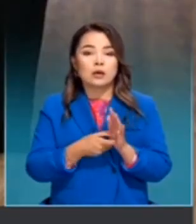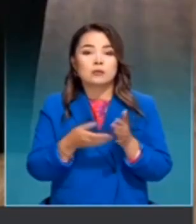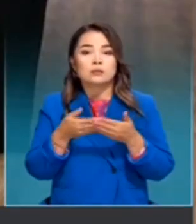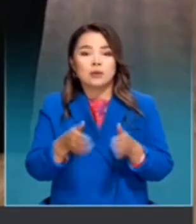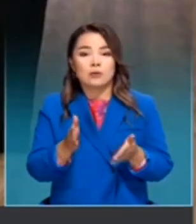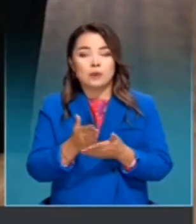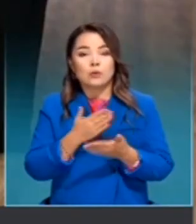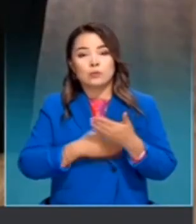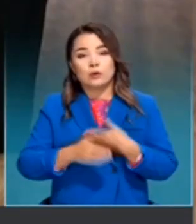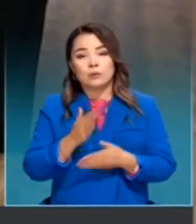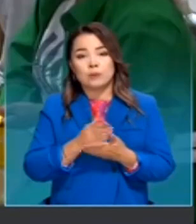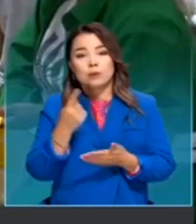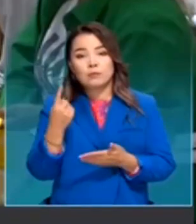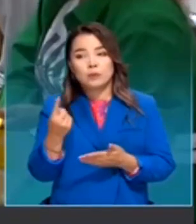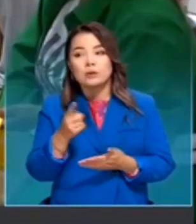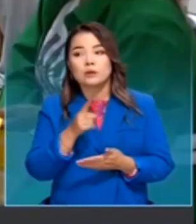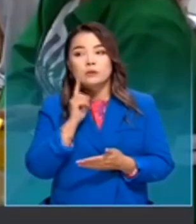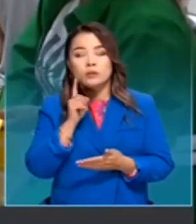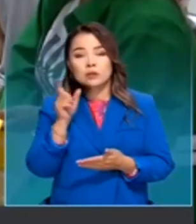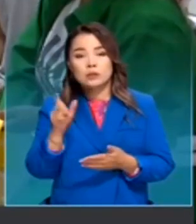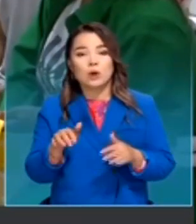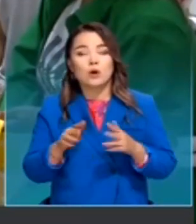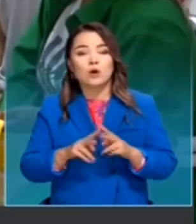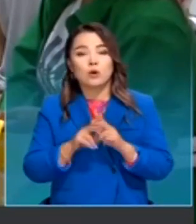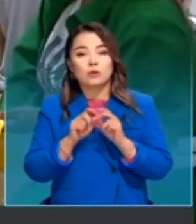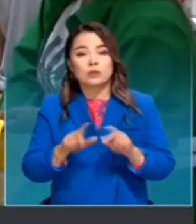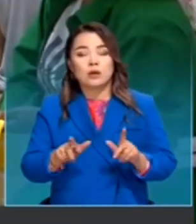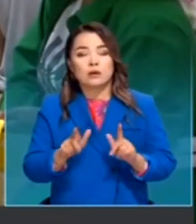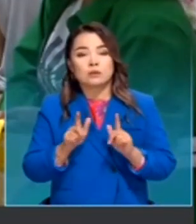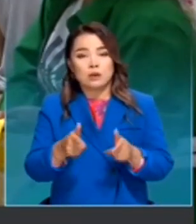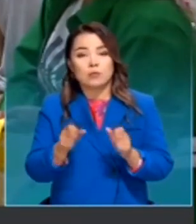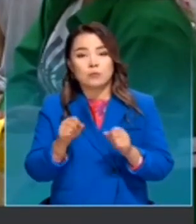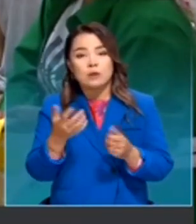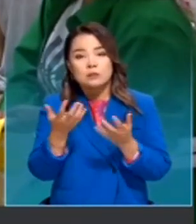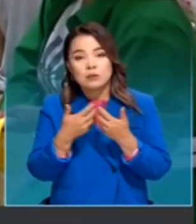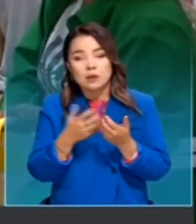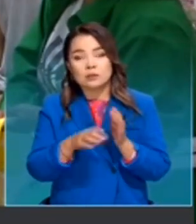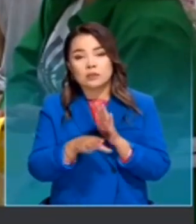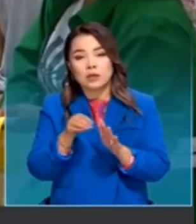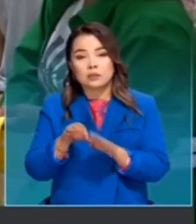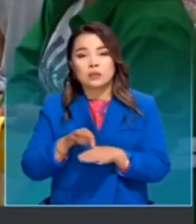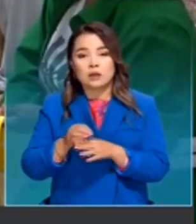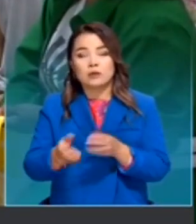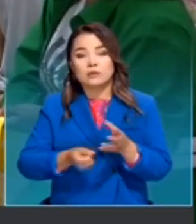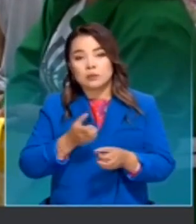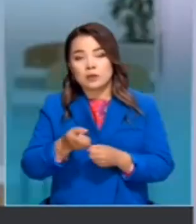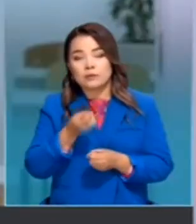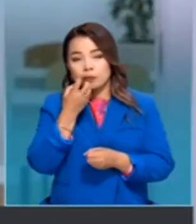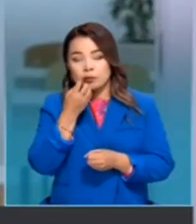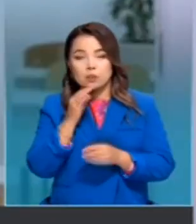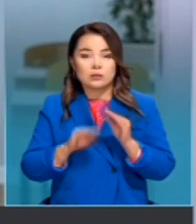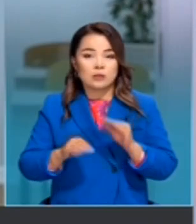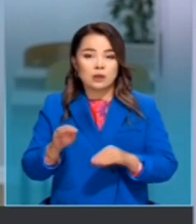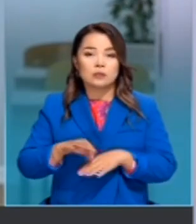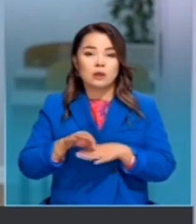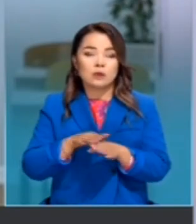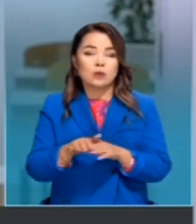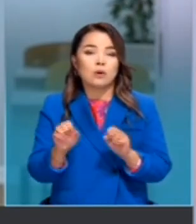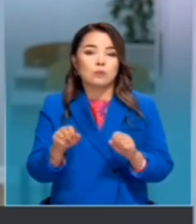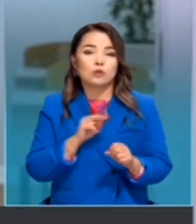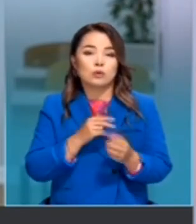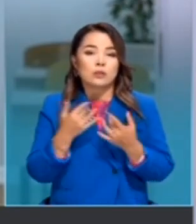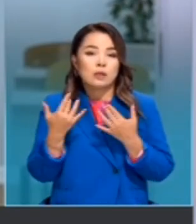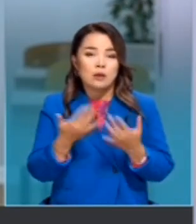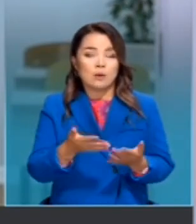бітірген мүгедектігі бар бір ғана жасөспірім колледжге қабылданады. Санаулы бала ғана көгалдандыру жұмыстарына алынады екен. Бір кабинетте